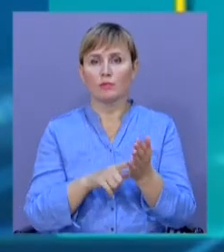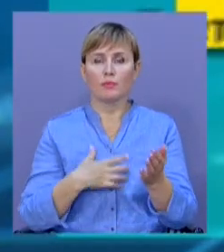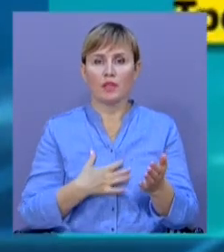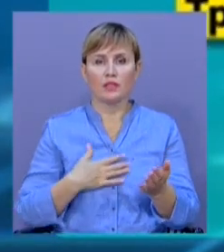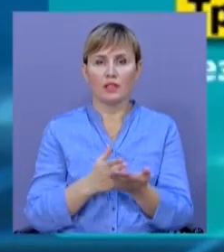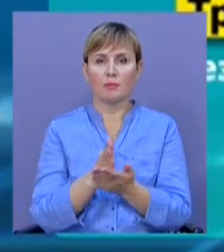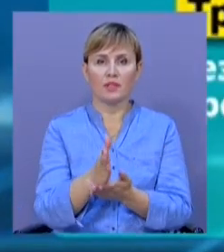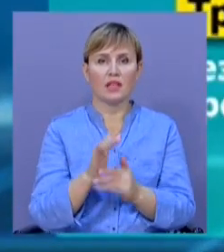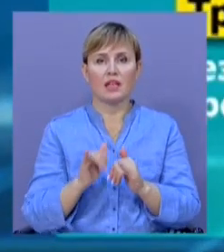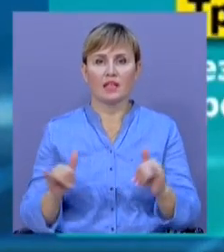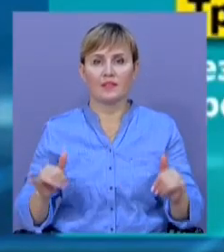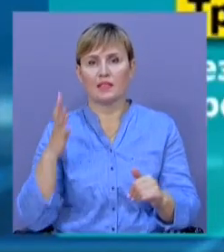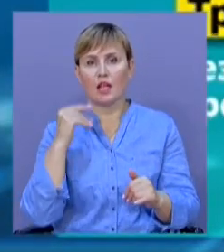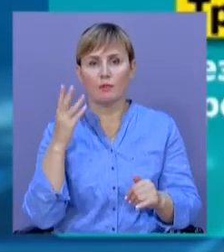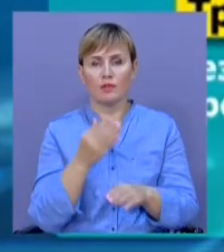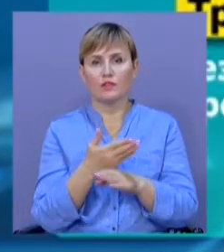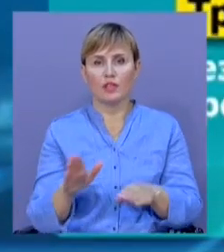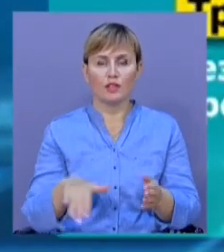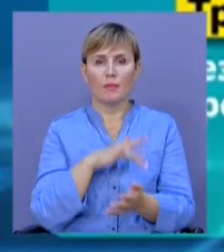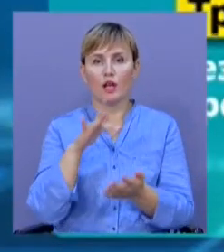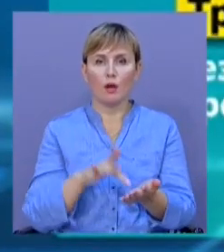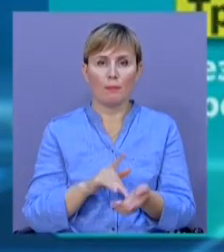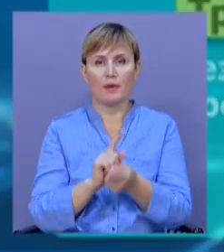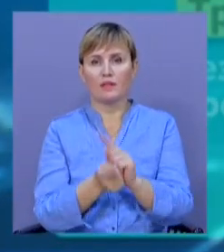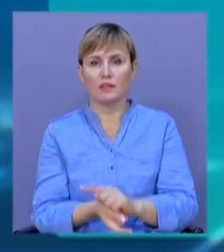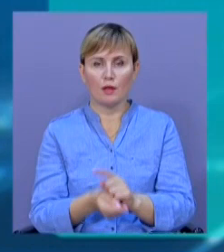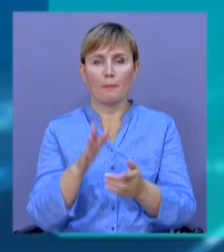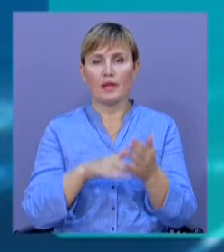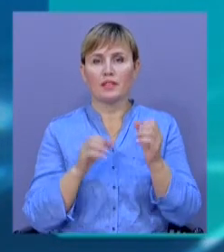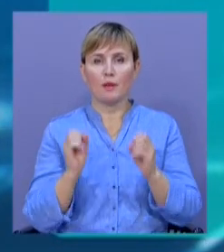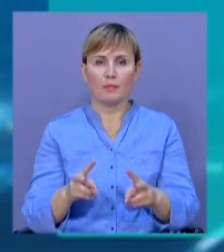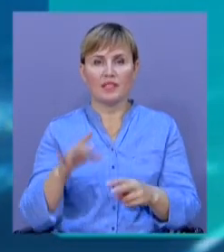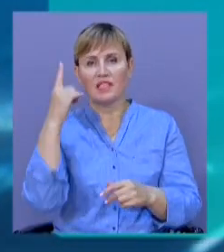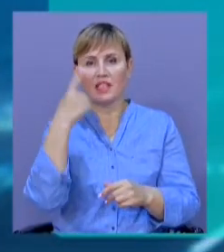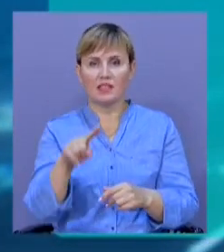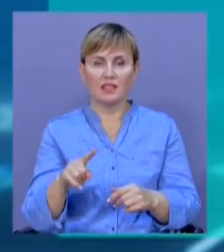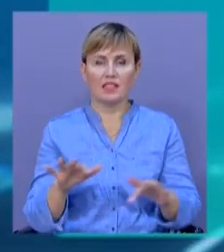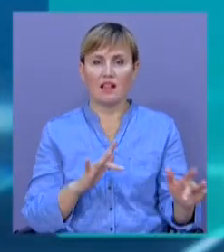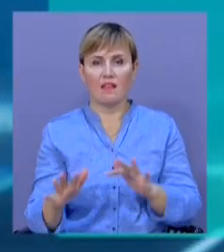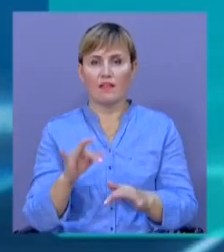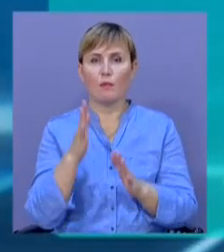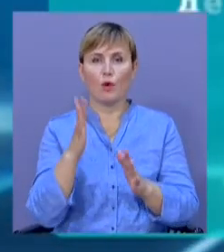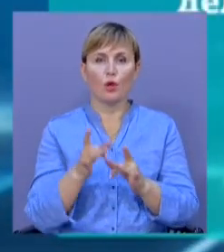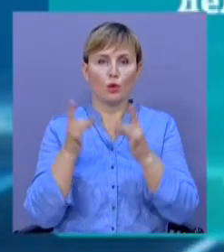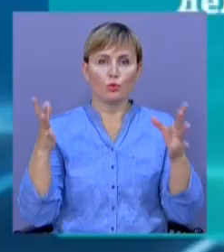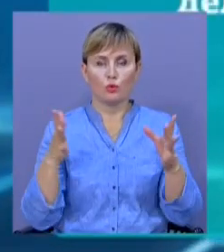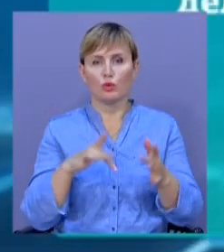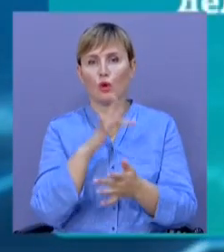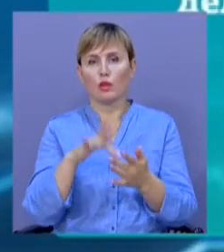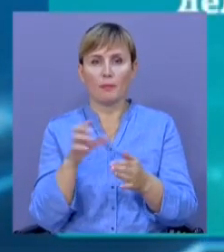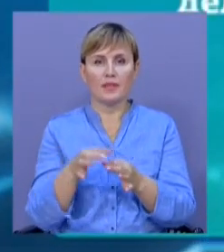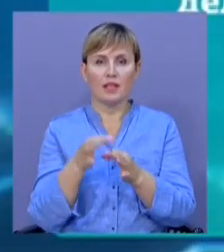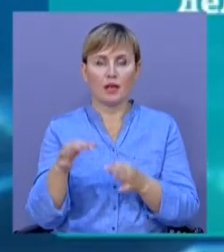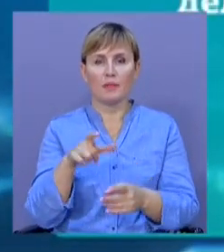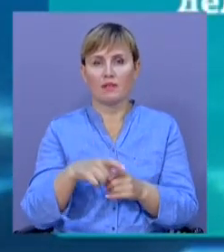приоритетных направлениях развития Алматы. В частности, мегаполис перевоплотится в безопасный, инициативный, деловой и более культурный город без окраин. По